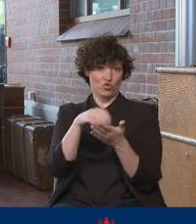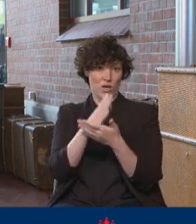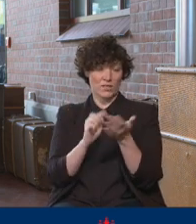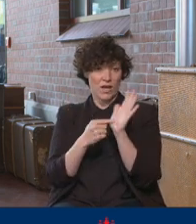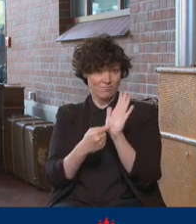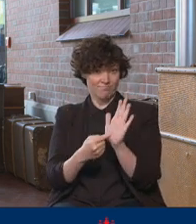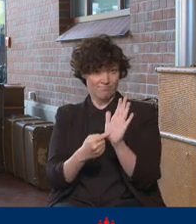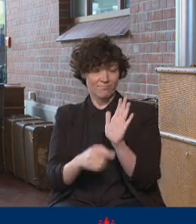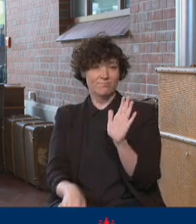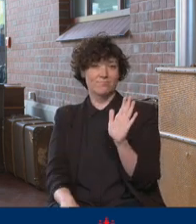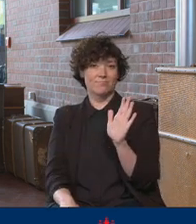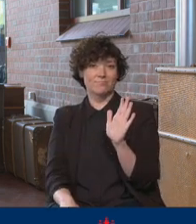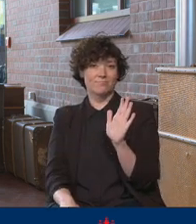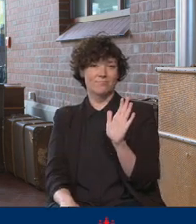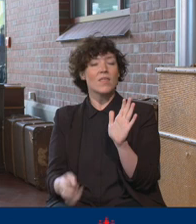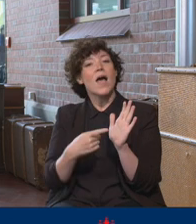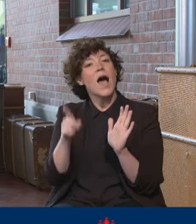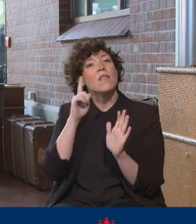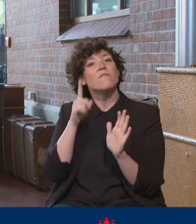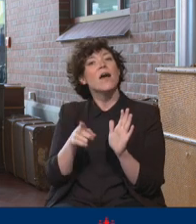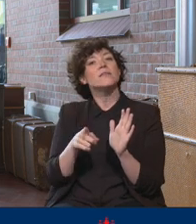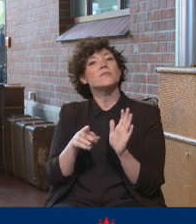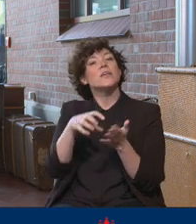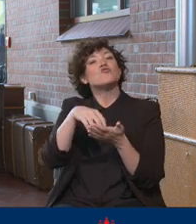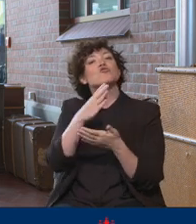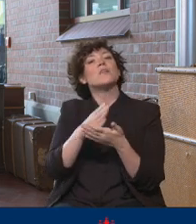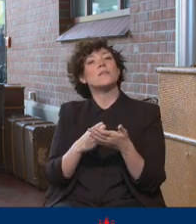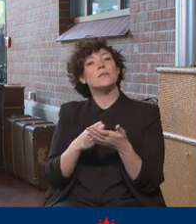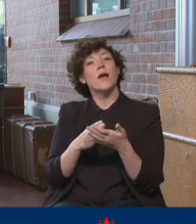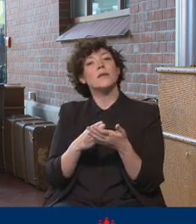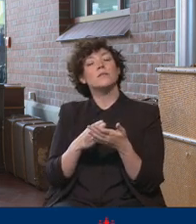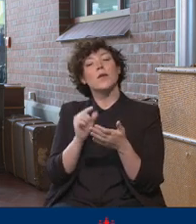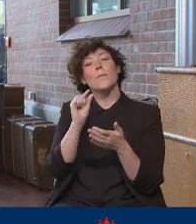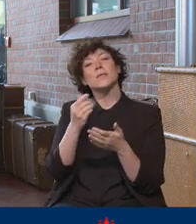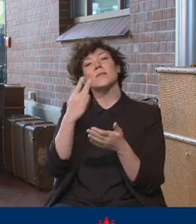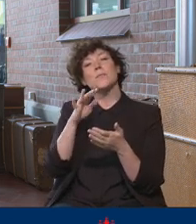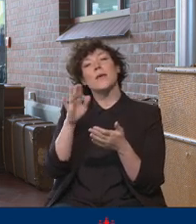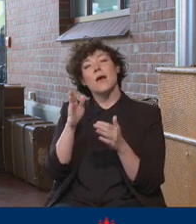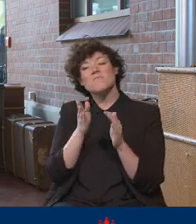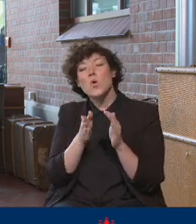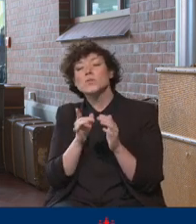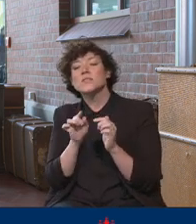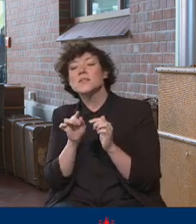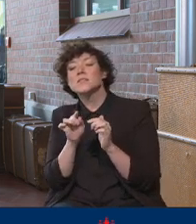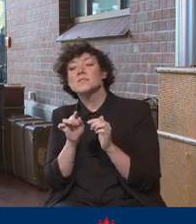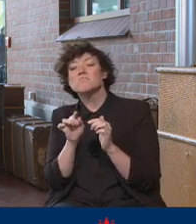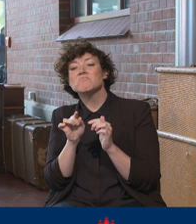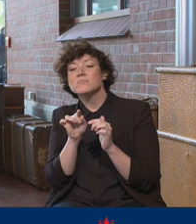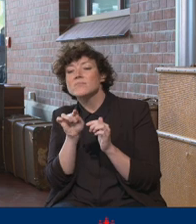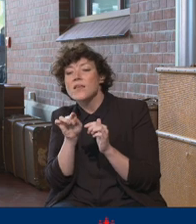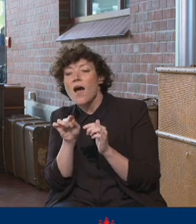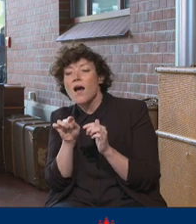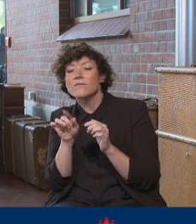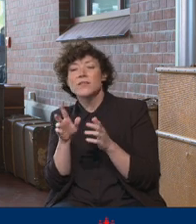ab ungefähr dem punkt wo dieser stadtteil platz noch ganz bisschen weiter östlich da gibt es dann tatsächlich die beziehung